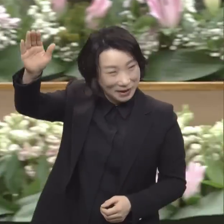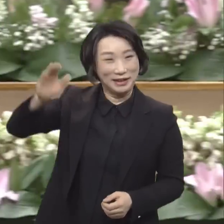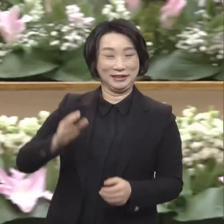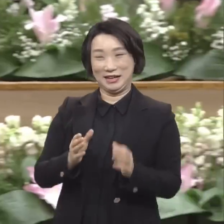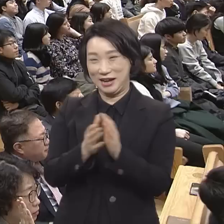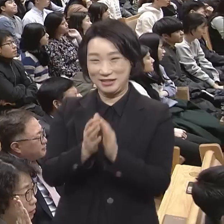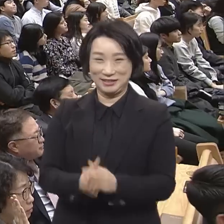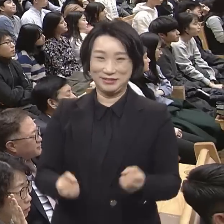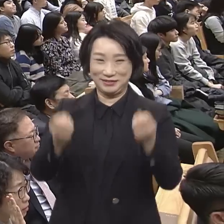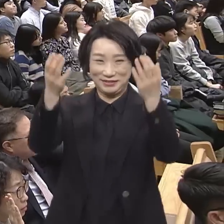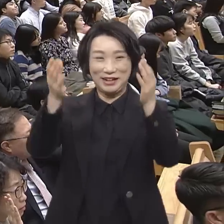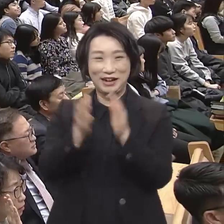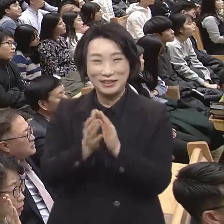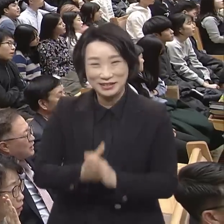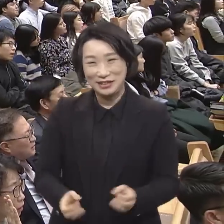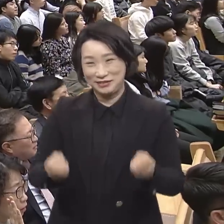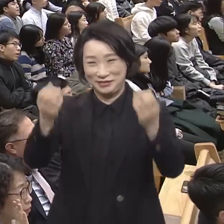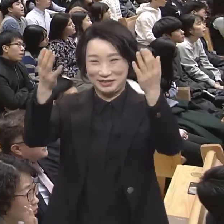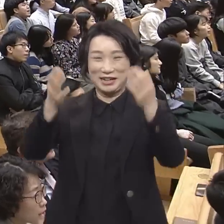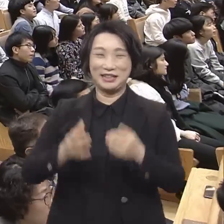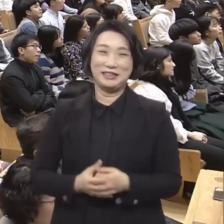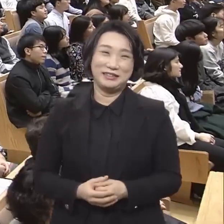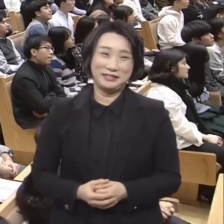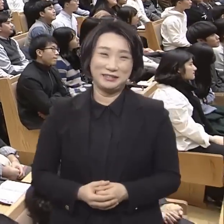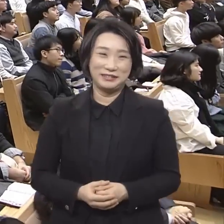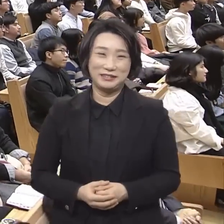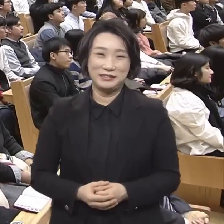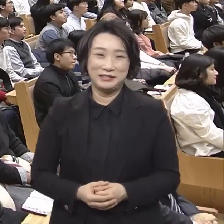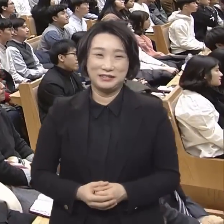할렐루야. 할렐루야.